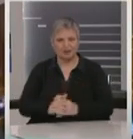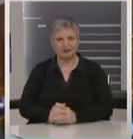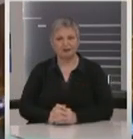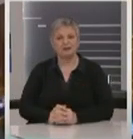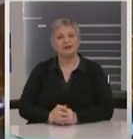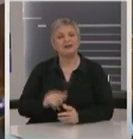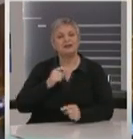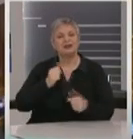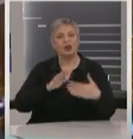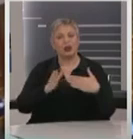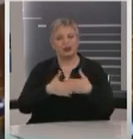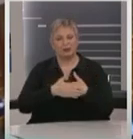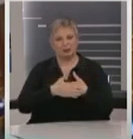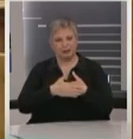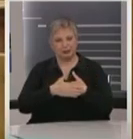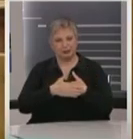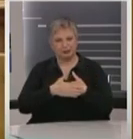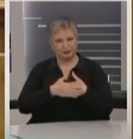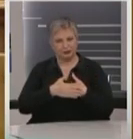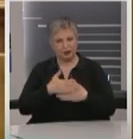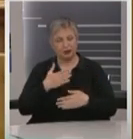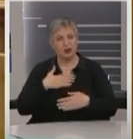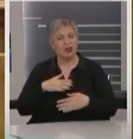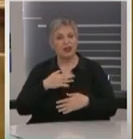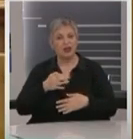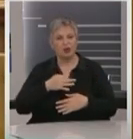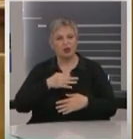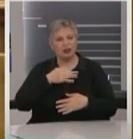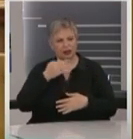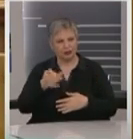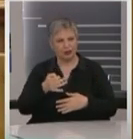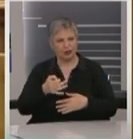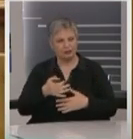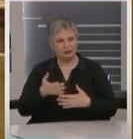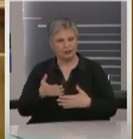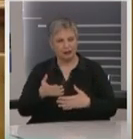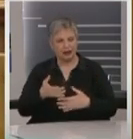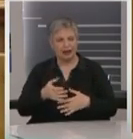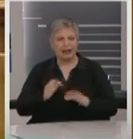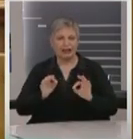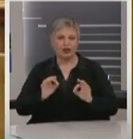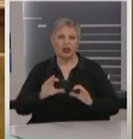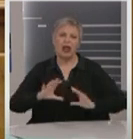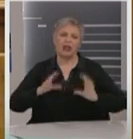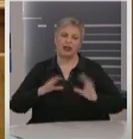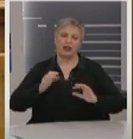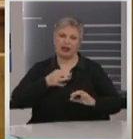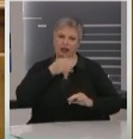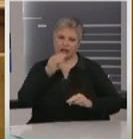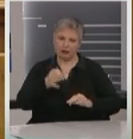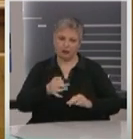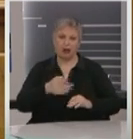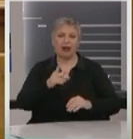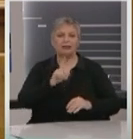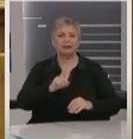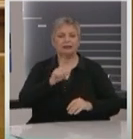Θα κλείσω, κύριε Πρόεδρε. Θέλω όμως... Δεν το έκανα, κύριε Μητσοτάκη. Αλλά σας άκουσα με μεγάλη προσοχή να